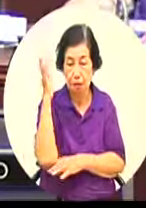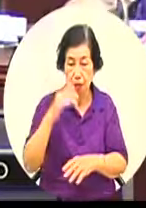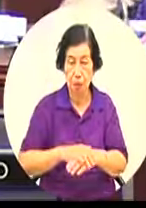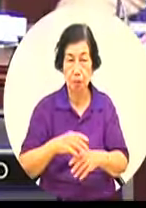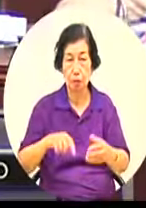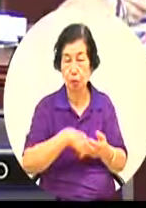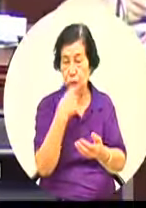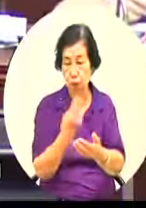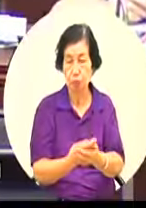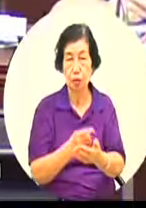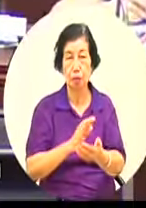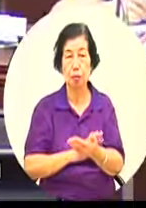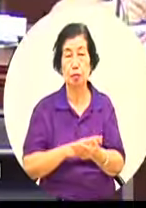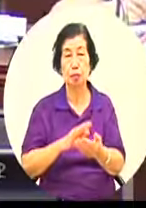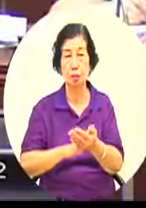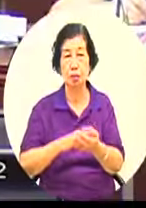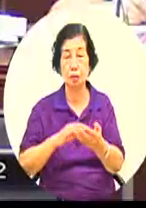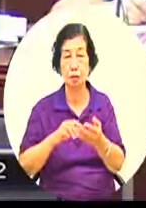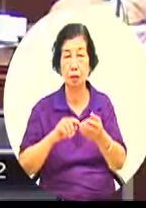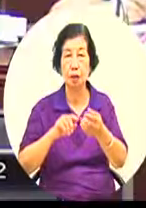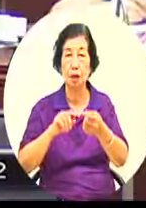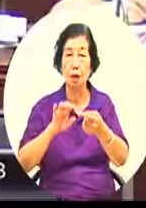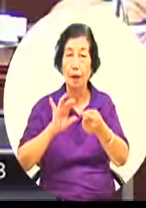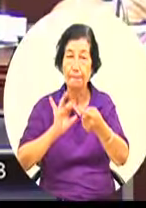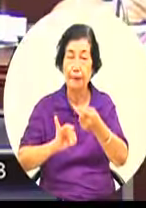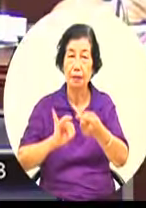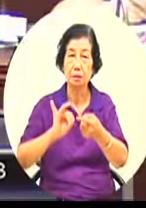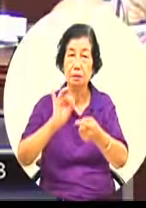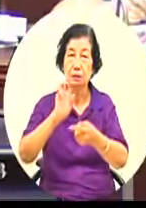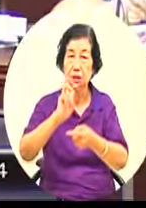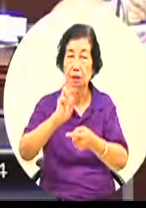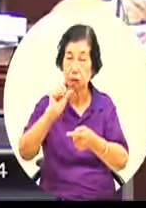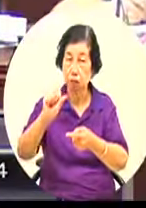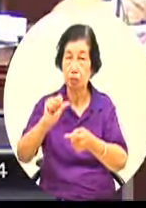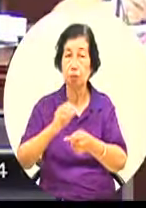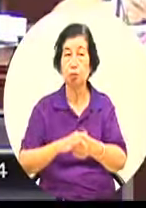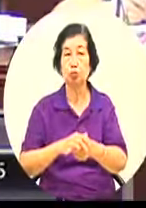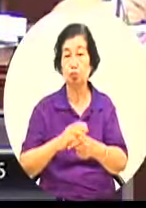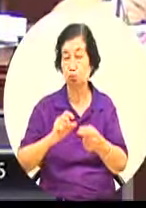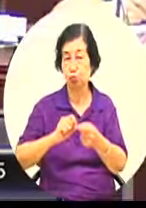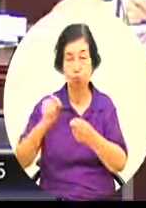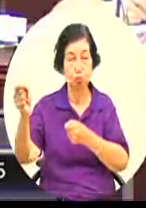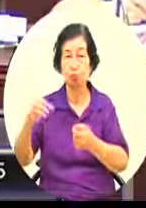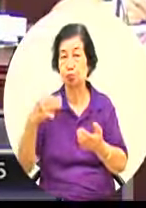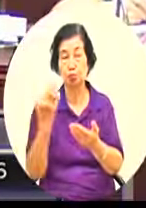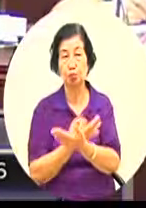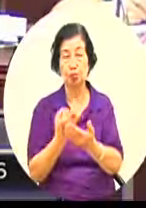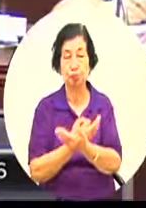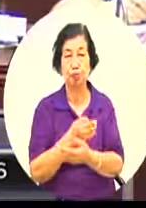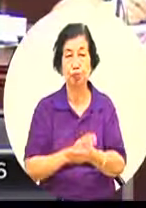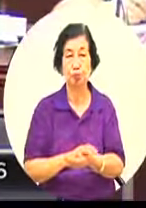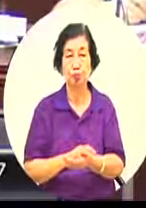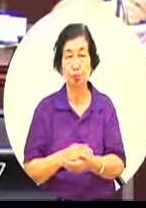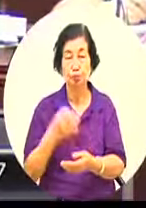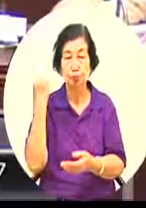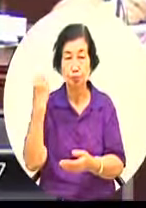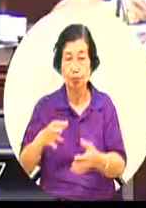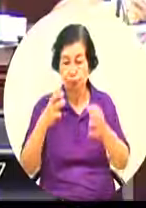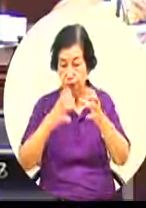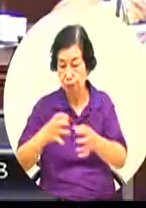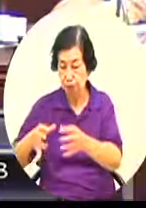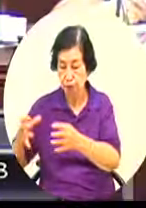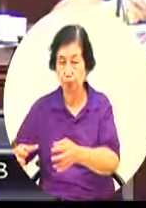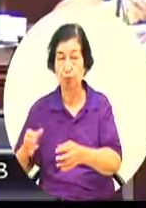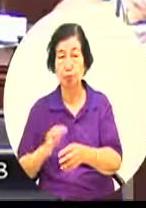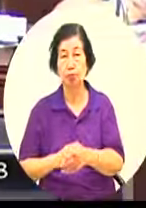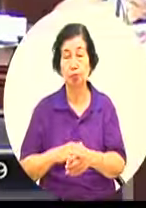概都占到35%，但是你认我足不足，它当然永远不会足够的，因为新设学校以外，旧的学校它的设